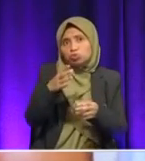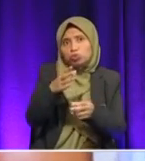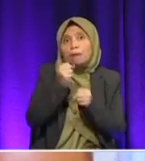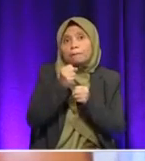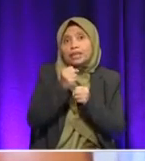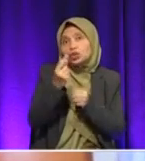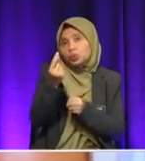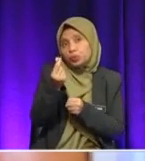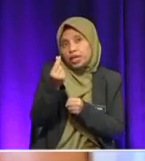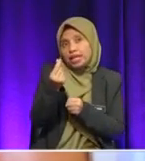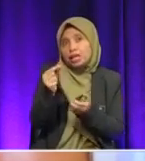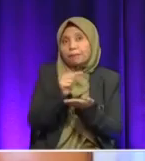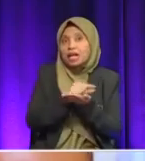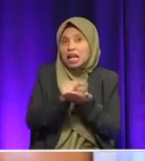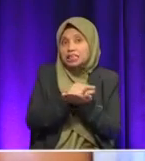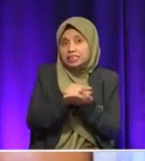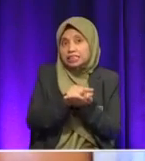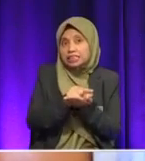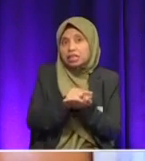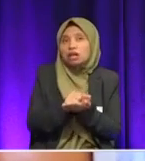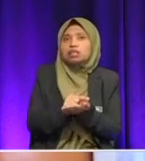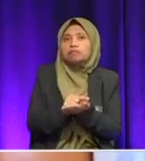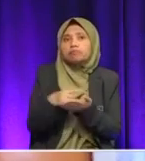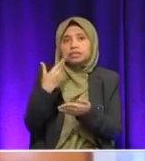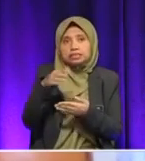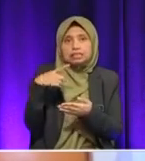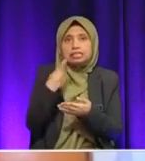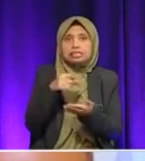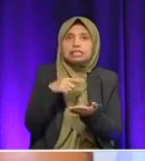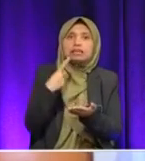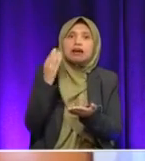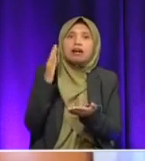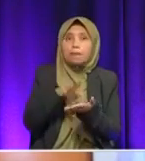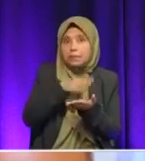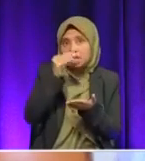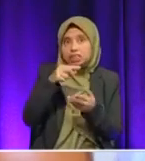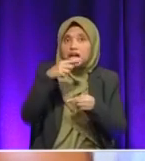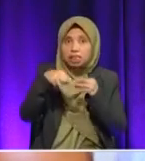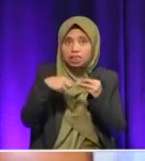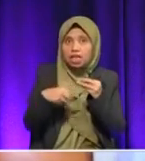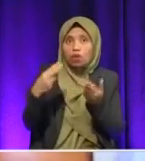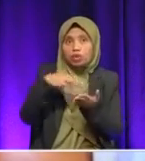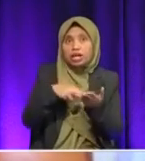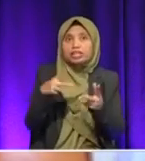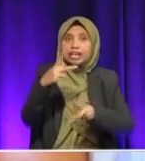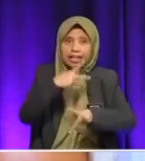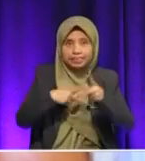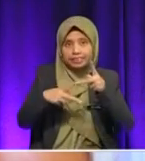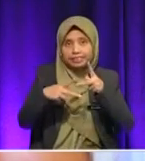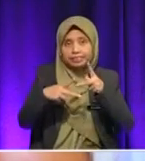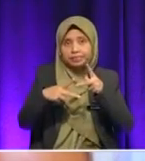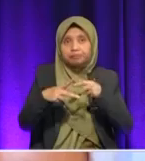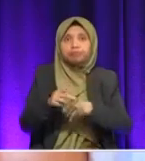lepasin Ice itu Asmirandah tanya bule tentang ulang kaji apa Ya sudah terangkai jangan kemana-mana terus kah Setia merata